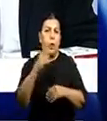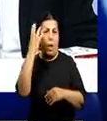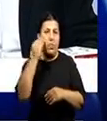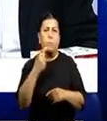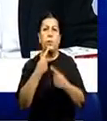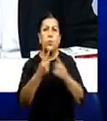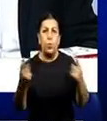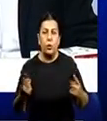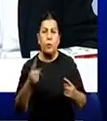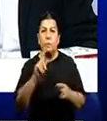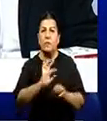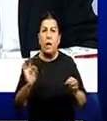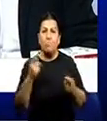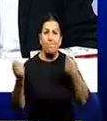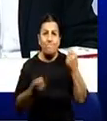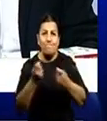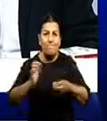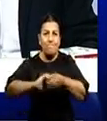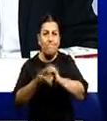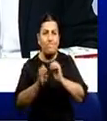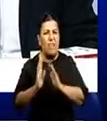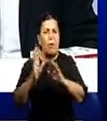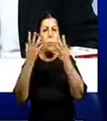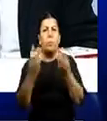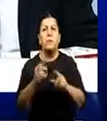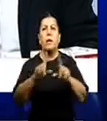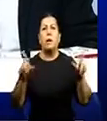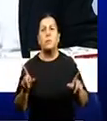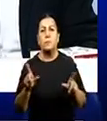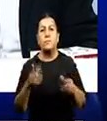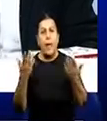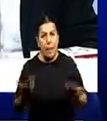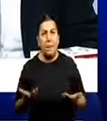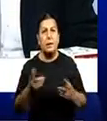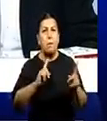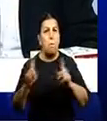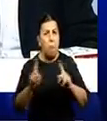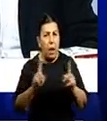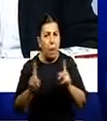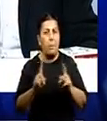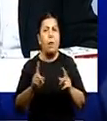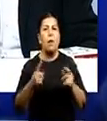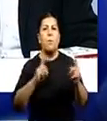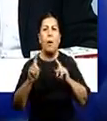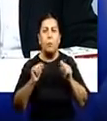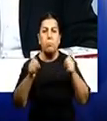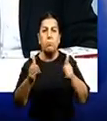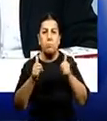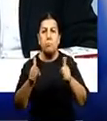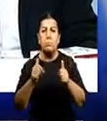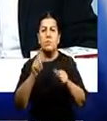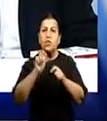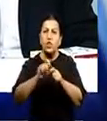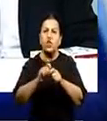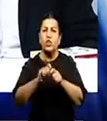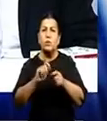söylüyorum, bir teyakkuz halinin devam etmesi gerekir. Bunu söyleyeyim. Elbette ki mahkeme süreçleri, yargılanmalar vesaire bunların